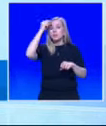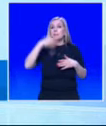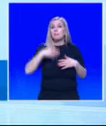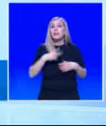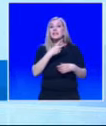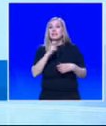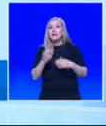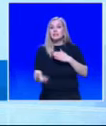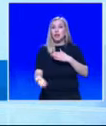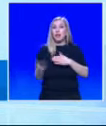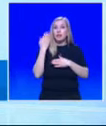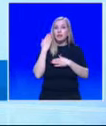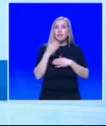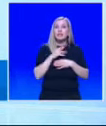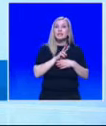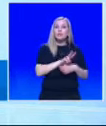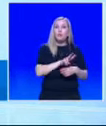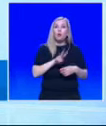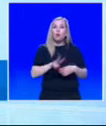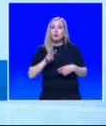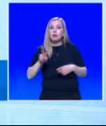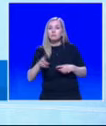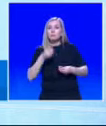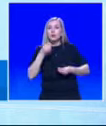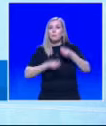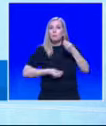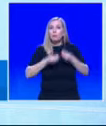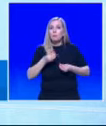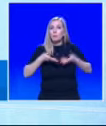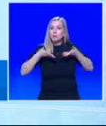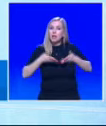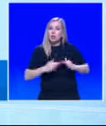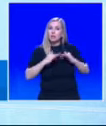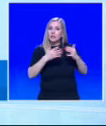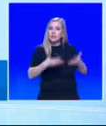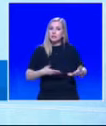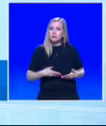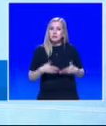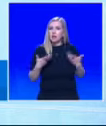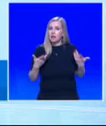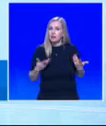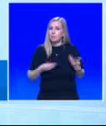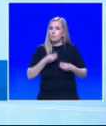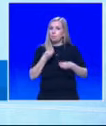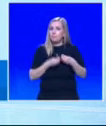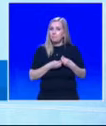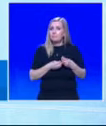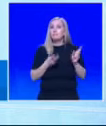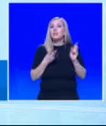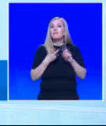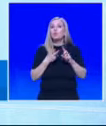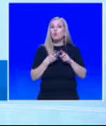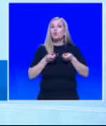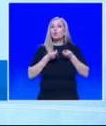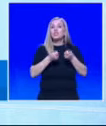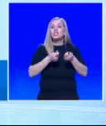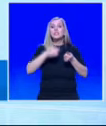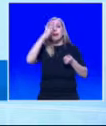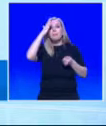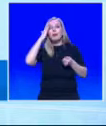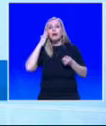двойки, които имат проблеми с репродукцията. Да родят деца, да заченат и да ги родят. Второ, грижата за